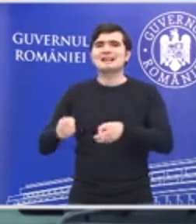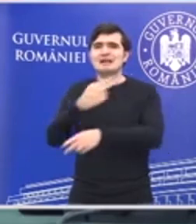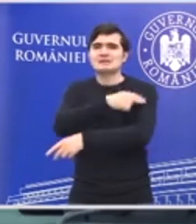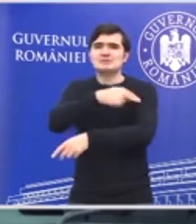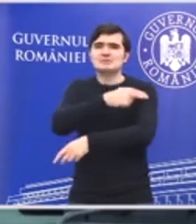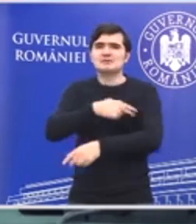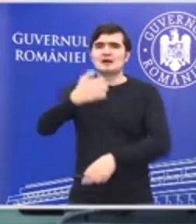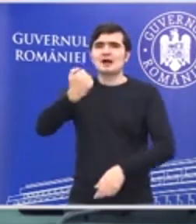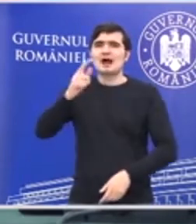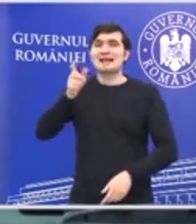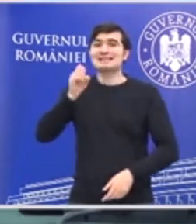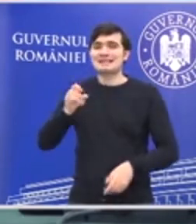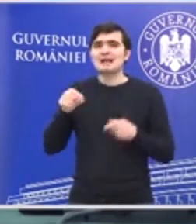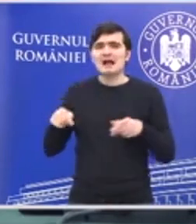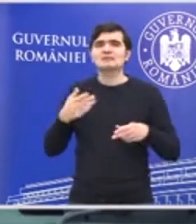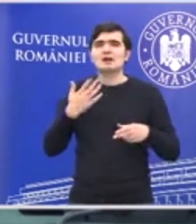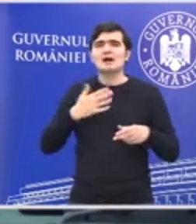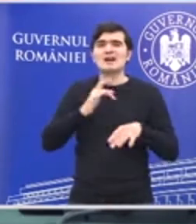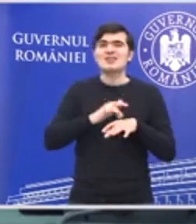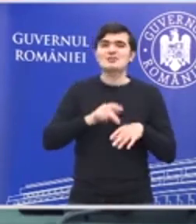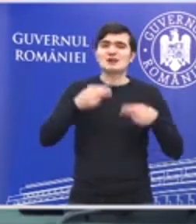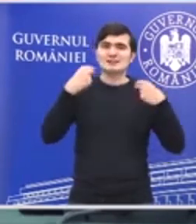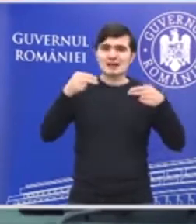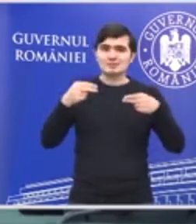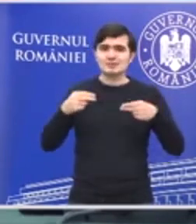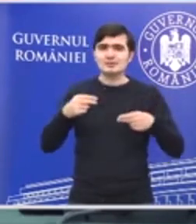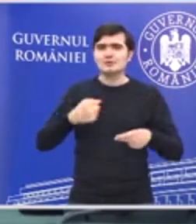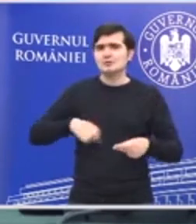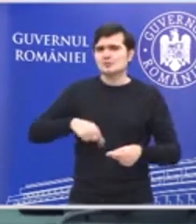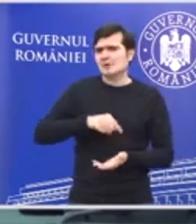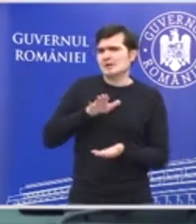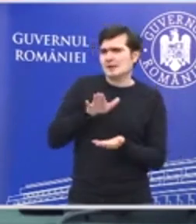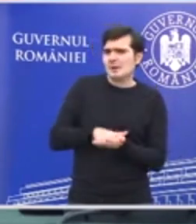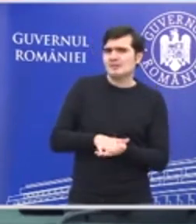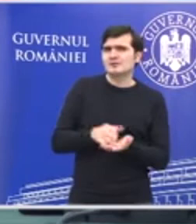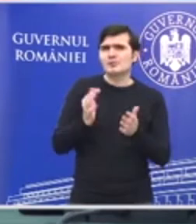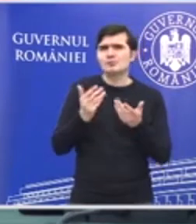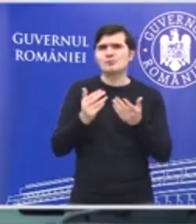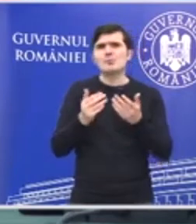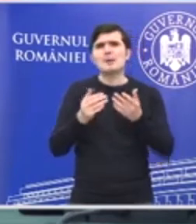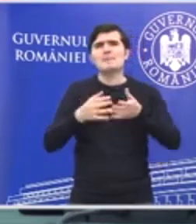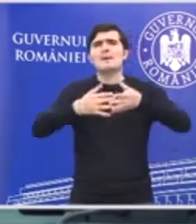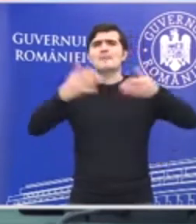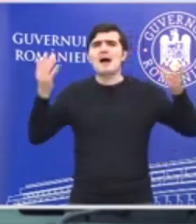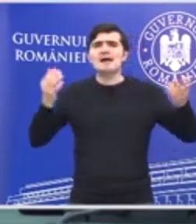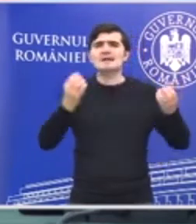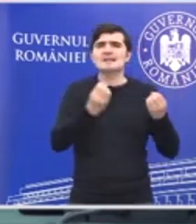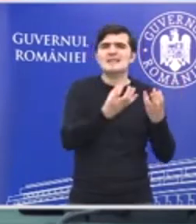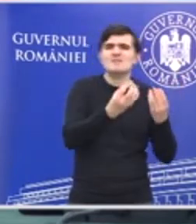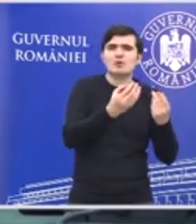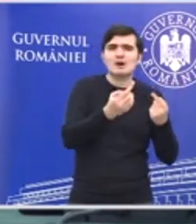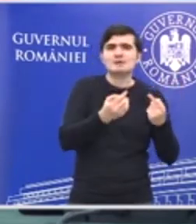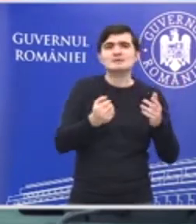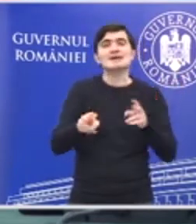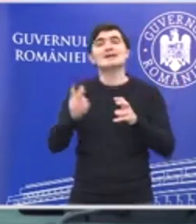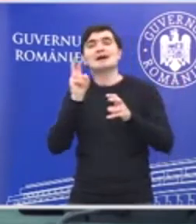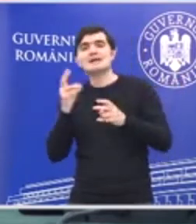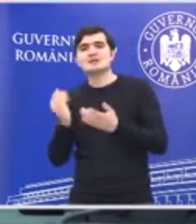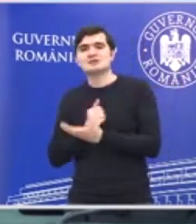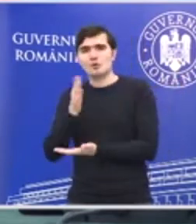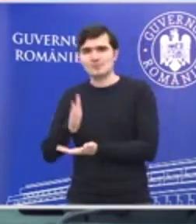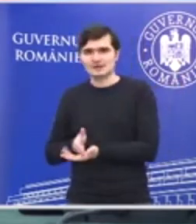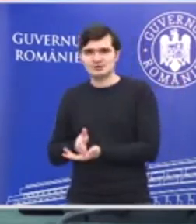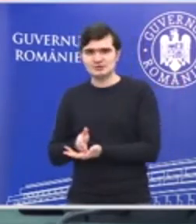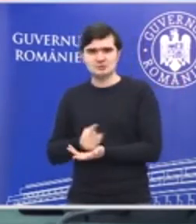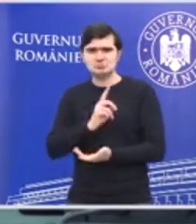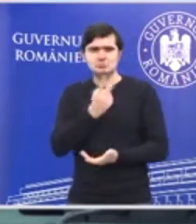Ceea ce încerc să explic este că ne bazăm pe un număr mai mare de indicatori atunci când luăm aceste decizii,